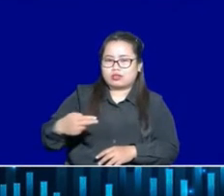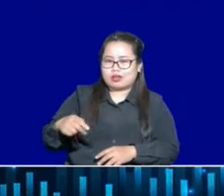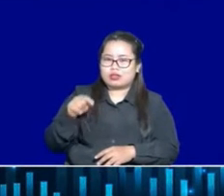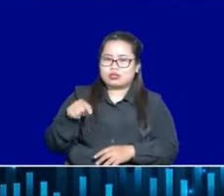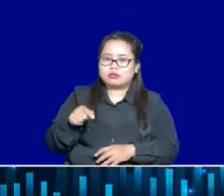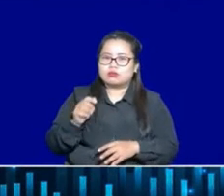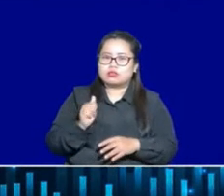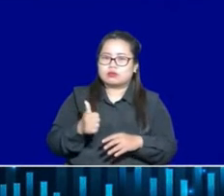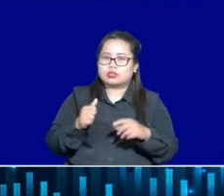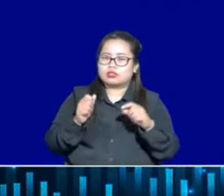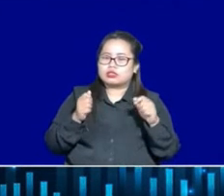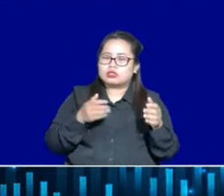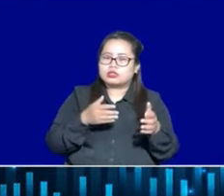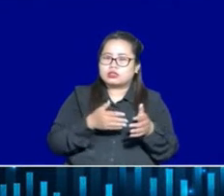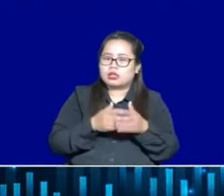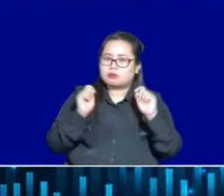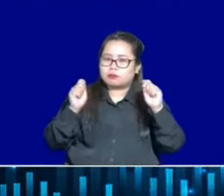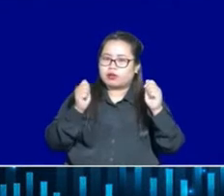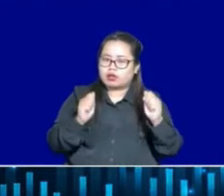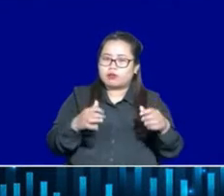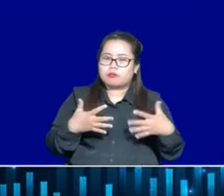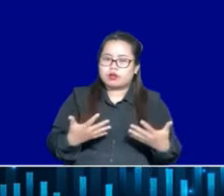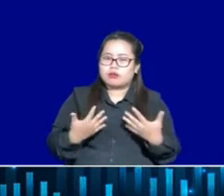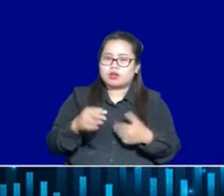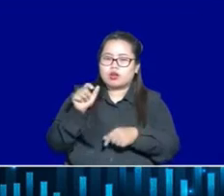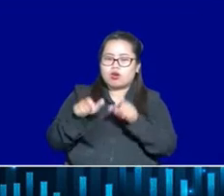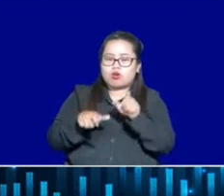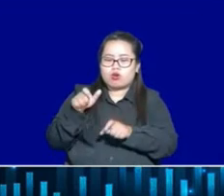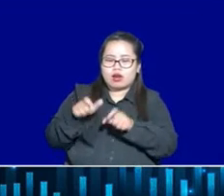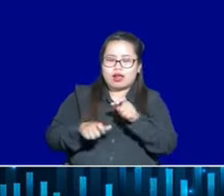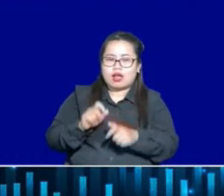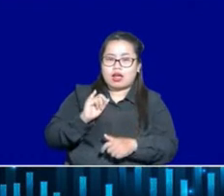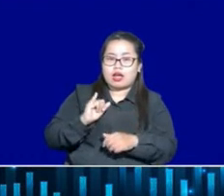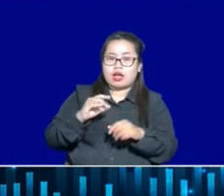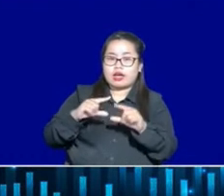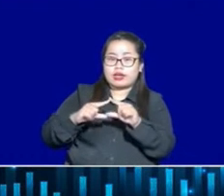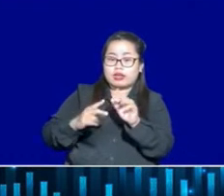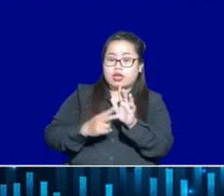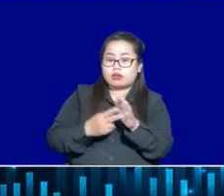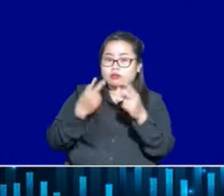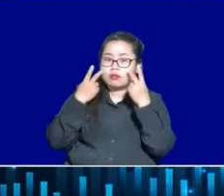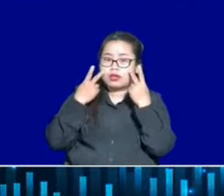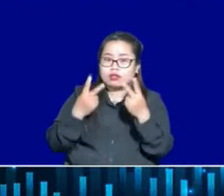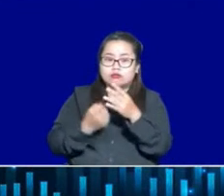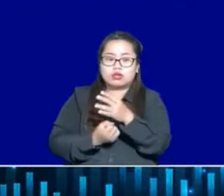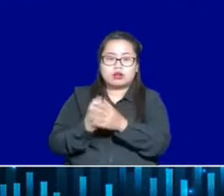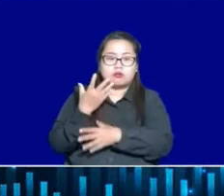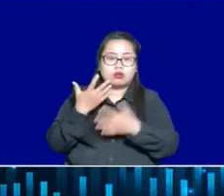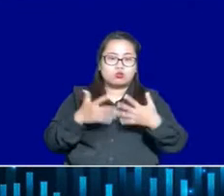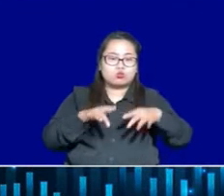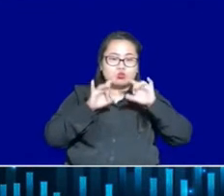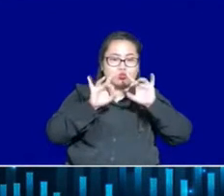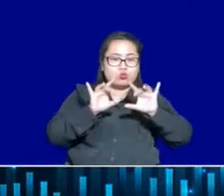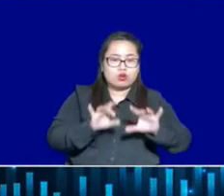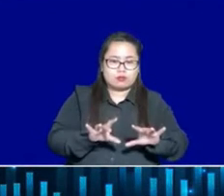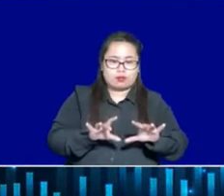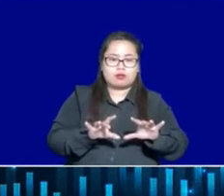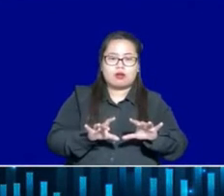pada waktu itu. Orang kemudian melihat perkembangan yang luar biasa